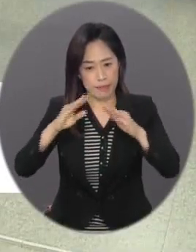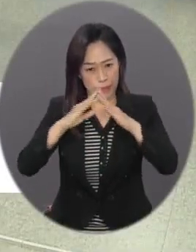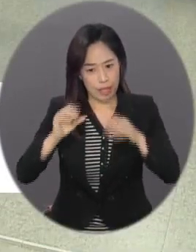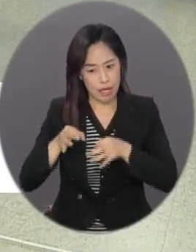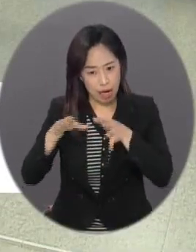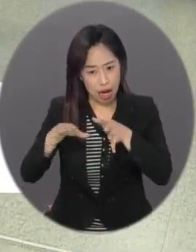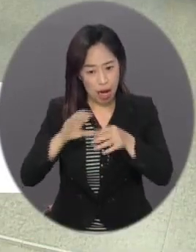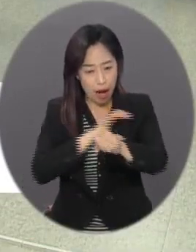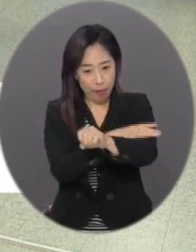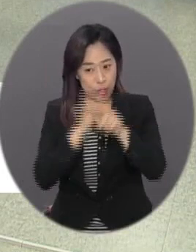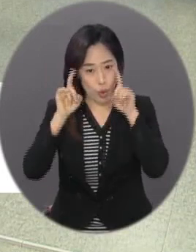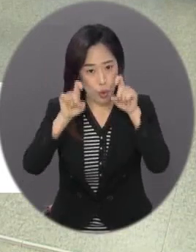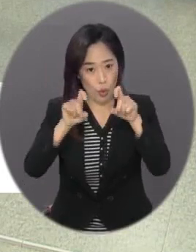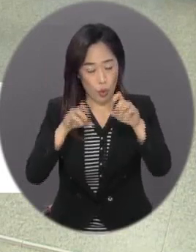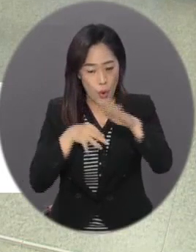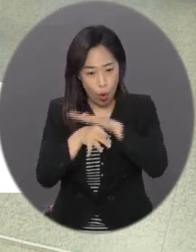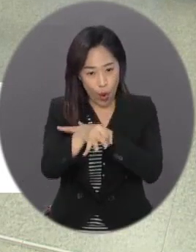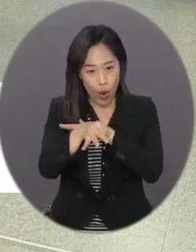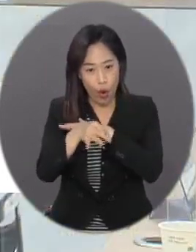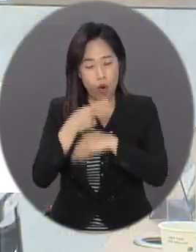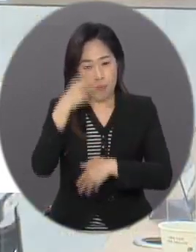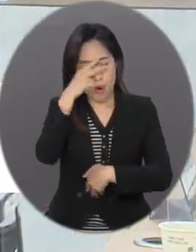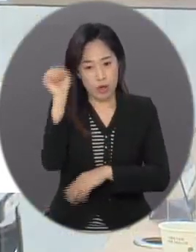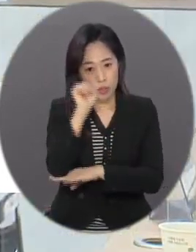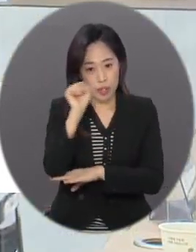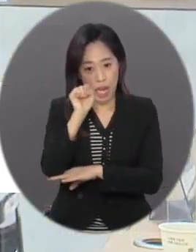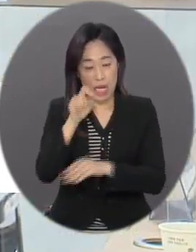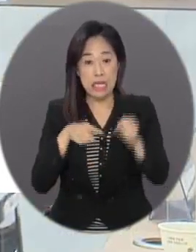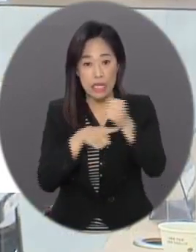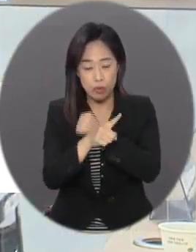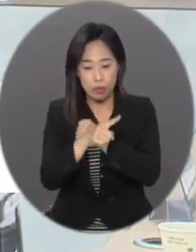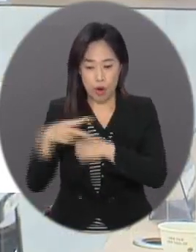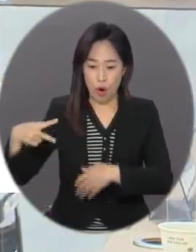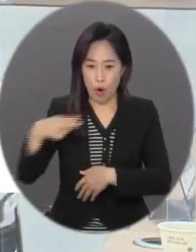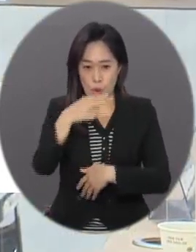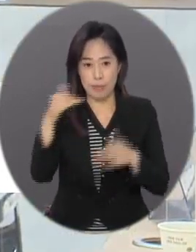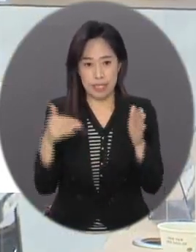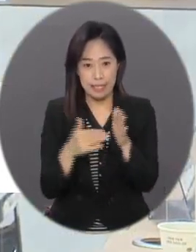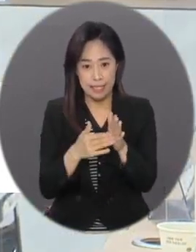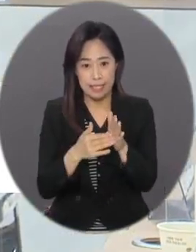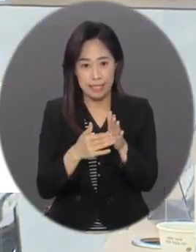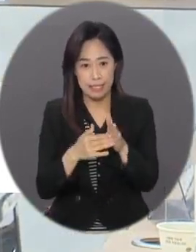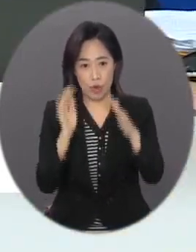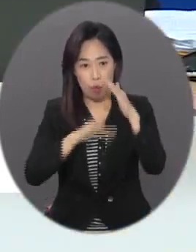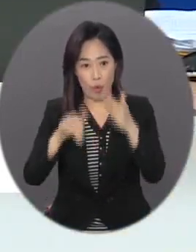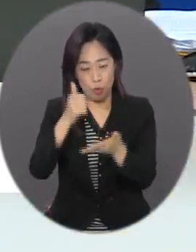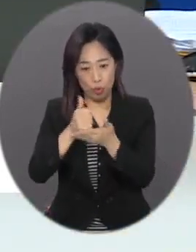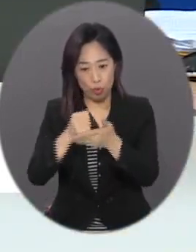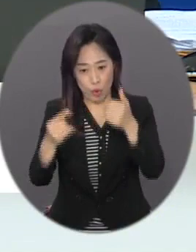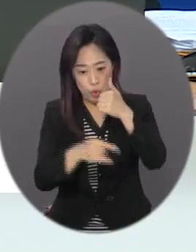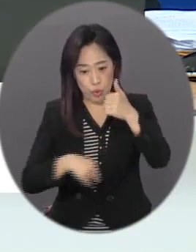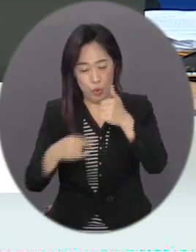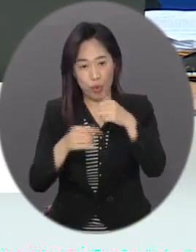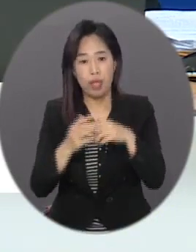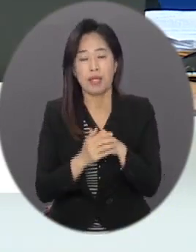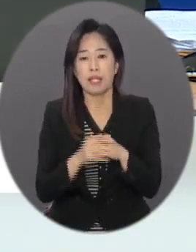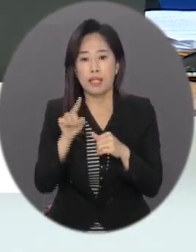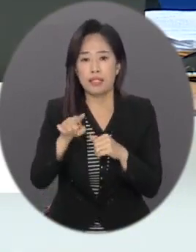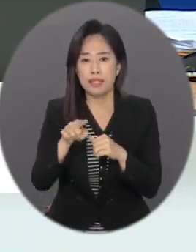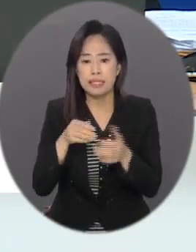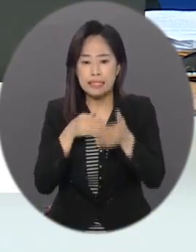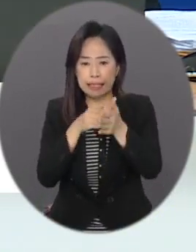갑질 의 호 뇌물수수 음주운전 등의 이유로 컷 없겠습니다 공간이 는 또 광역의원 공천